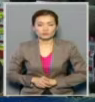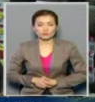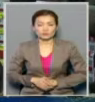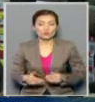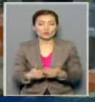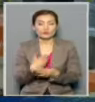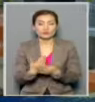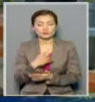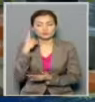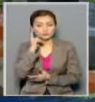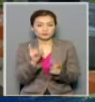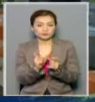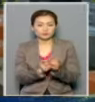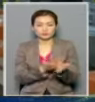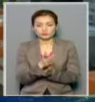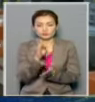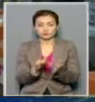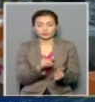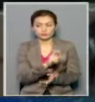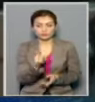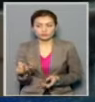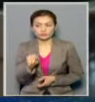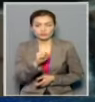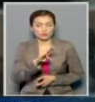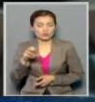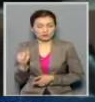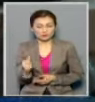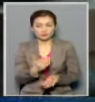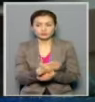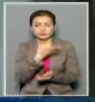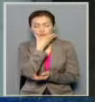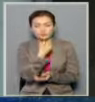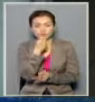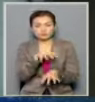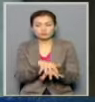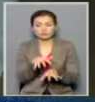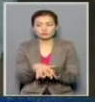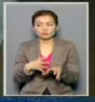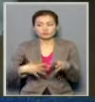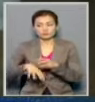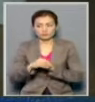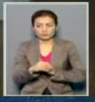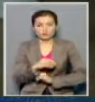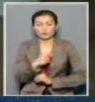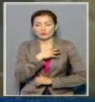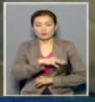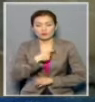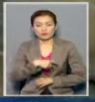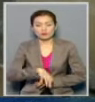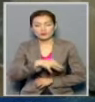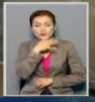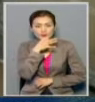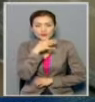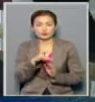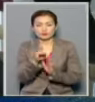Жағымды жаңалықты ести сала дүкенге келген қала тұрғындарының бірі Анна Беляева көздің жауын алатын аяқ киімдер арасынан ол өз көңілінен шыққан